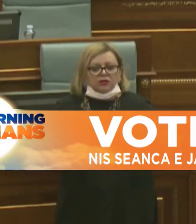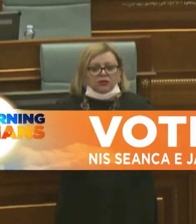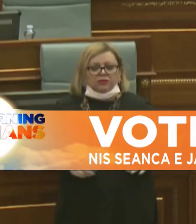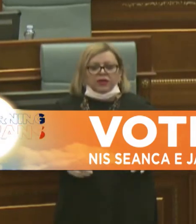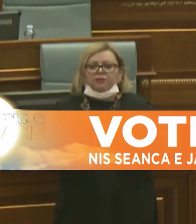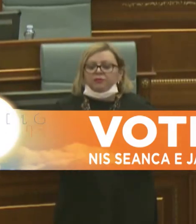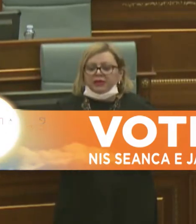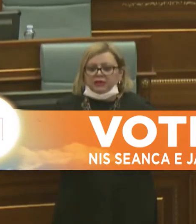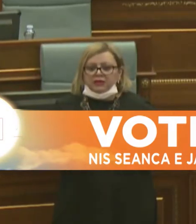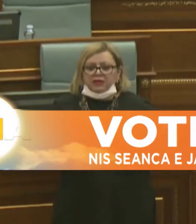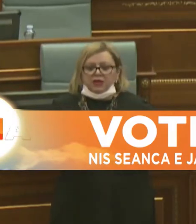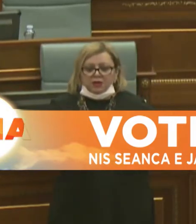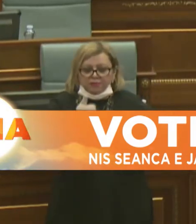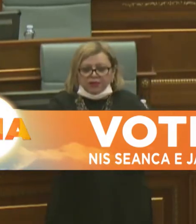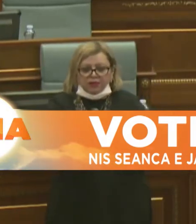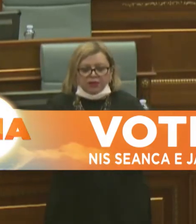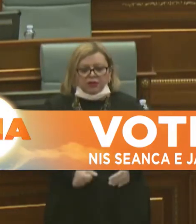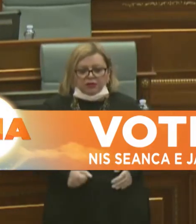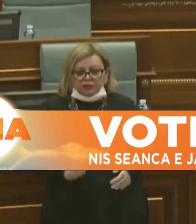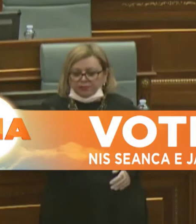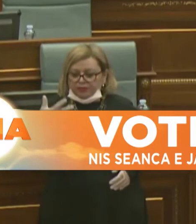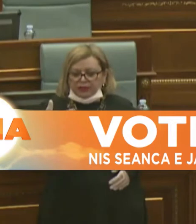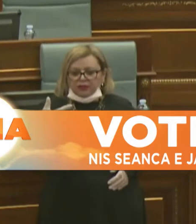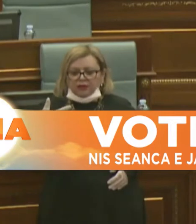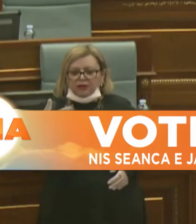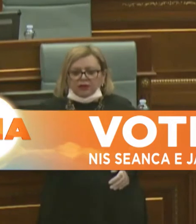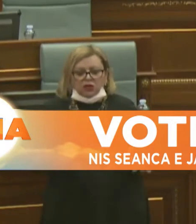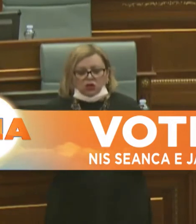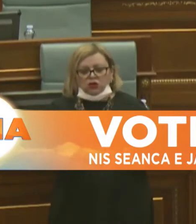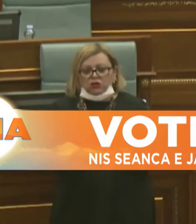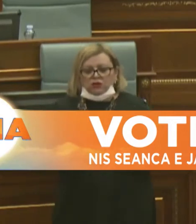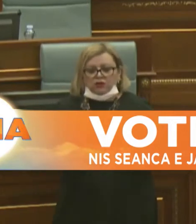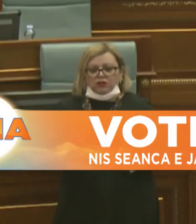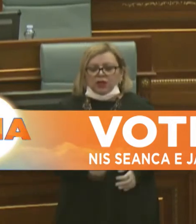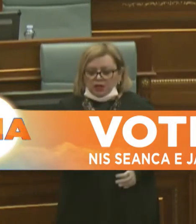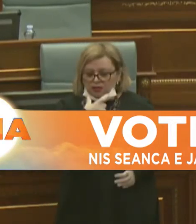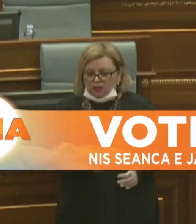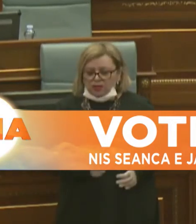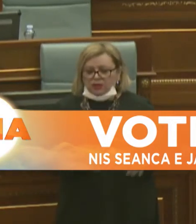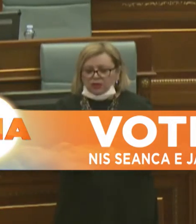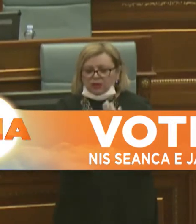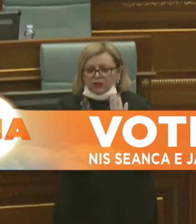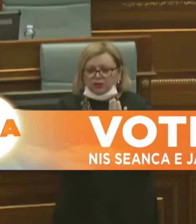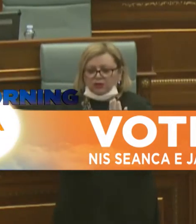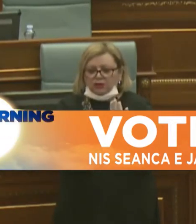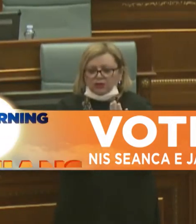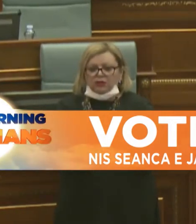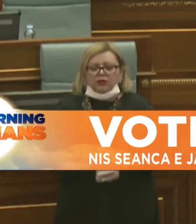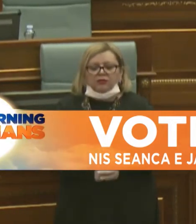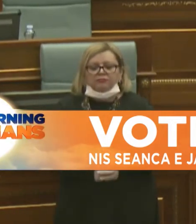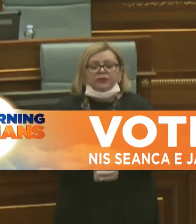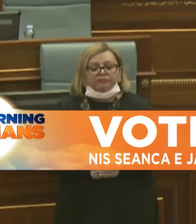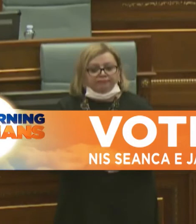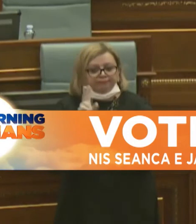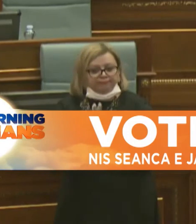mjekësisë primare dhe sekondare. Nën 5, të sigurohet mandati ligjor për të ndërmarrë masa fleksibile